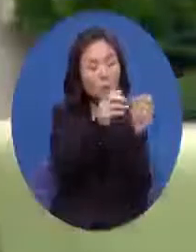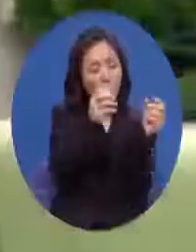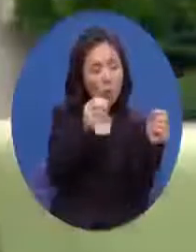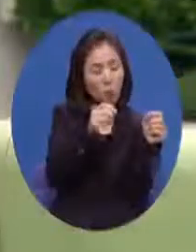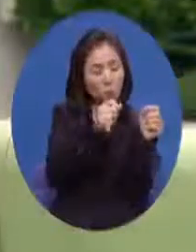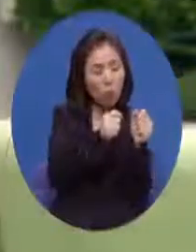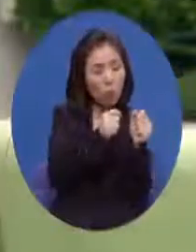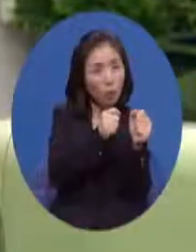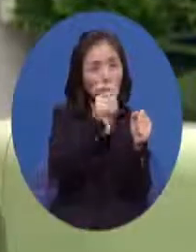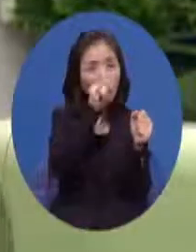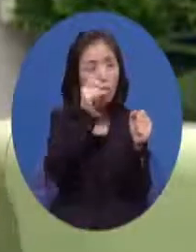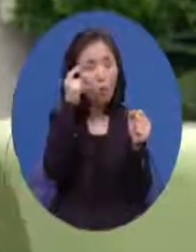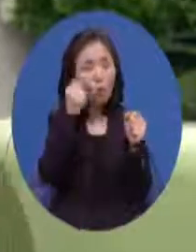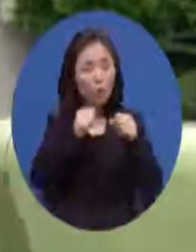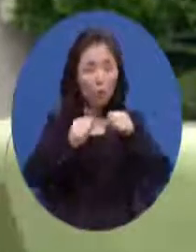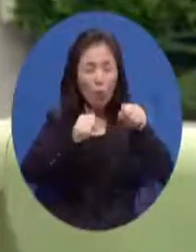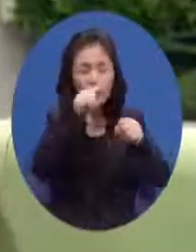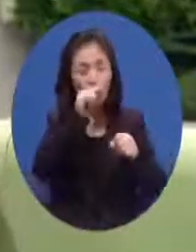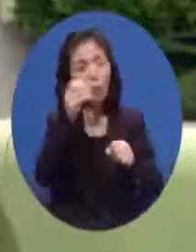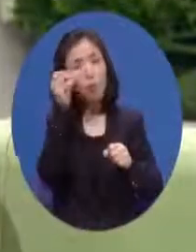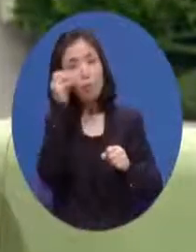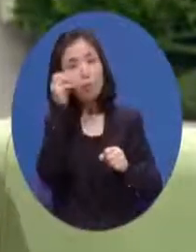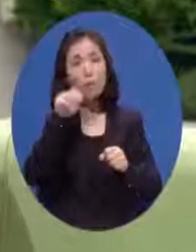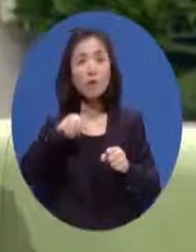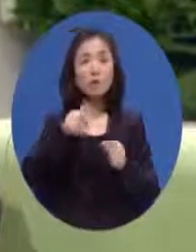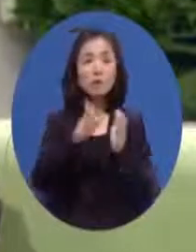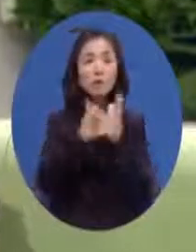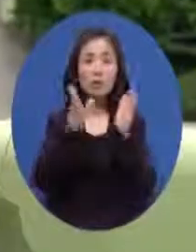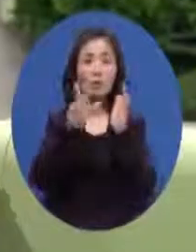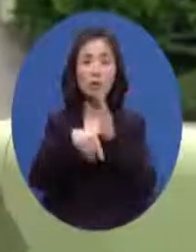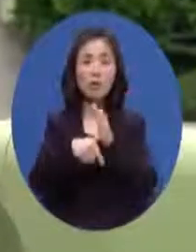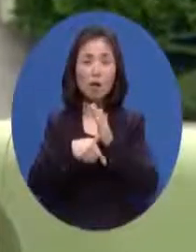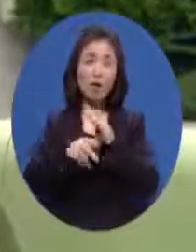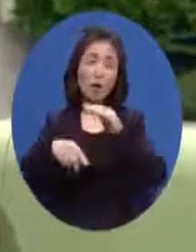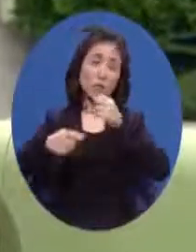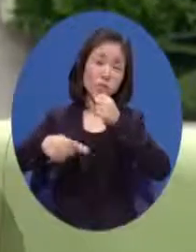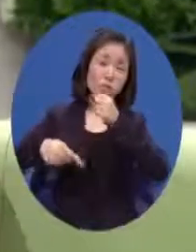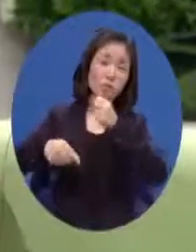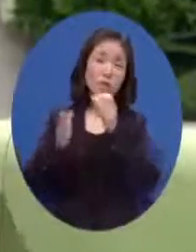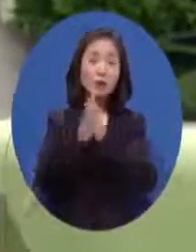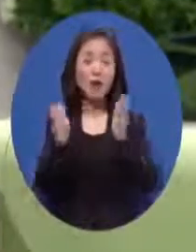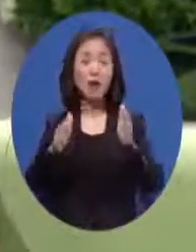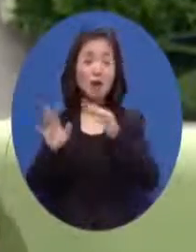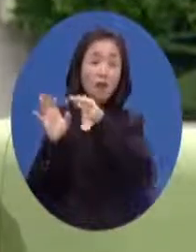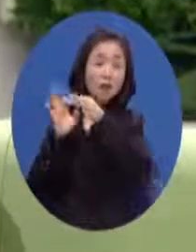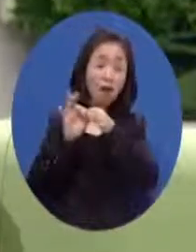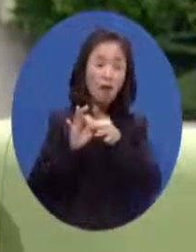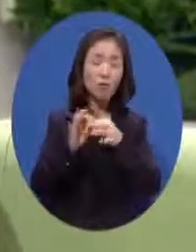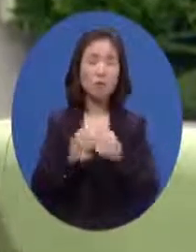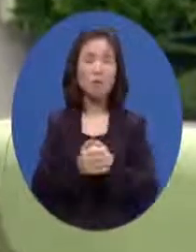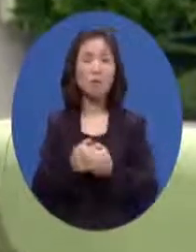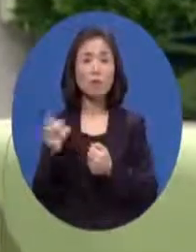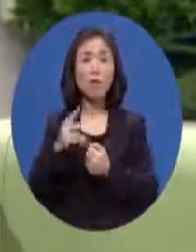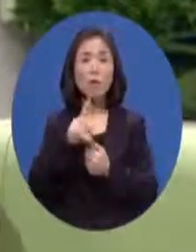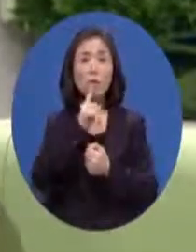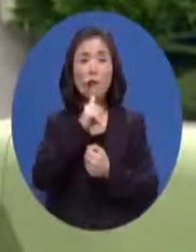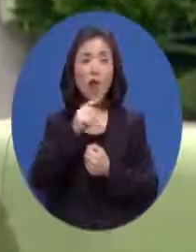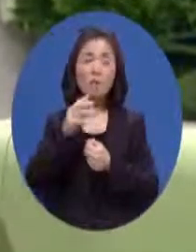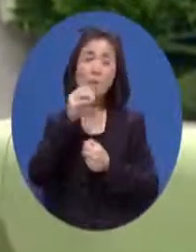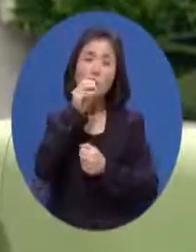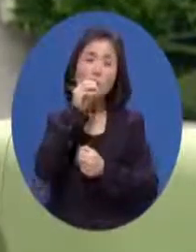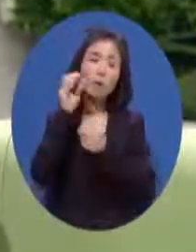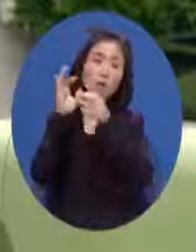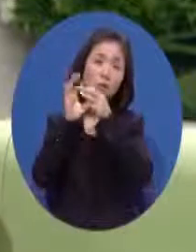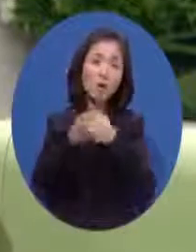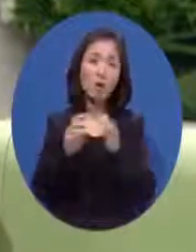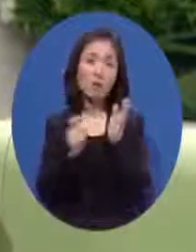꼬물꼬물 움직이는지 모르겠어요. 혹은 걷기 시작하면서 뭐 발에 모터가 달렸나 봐요. 끊임없이 물어봐요. 뭐 너무 성급해요. 이제